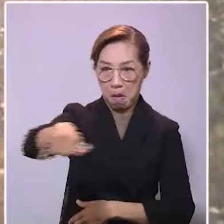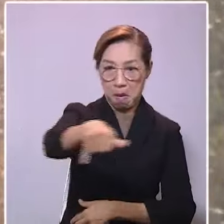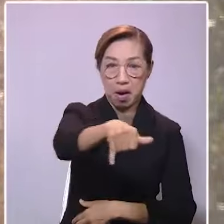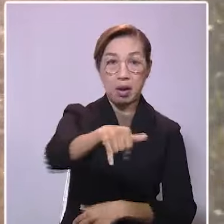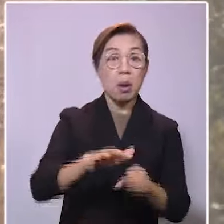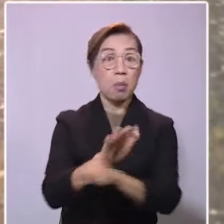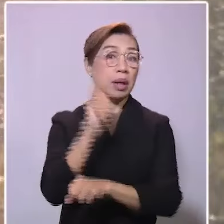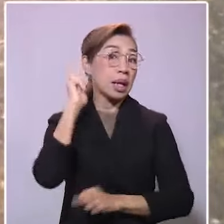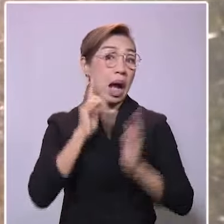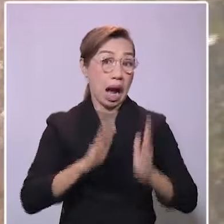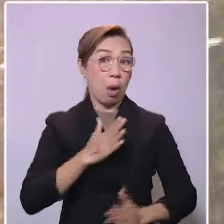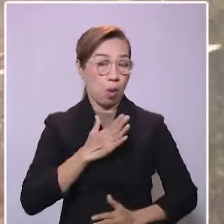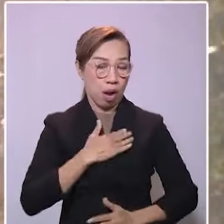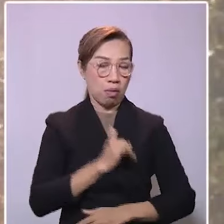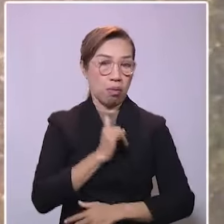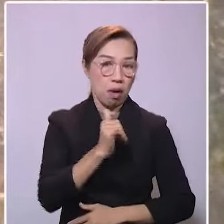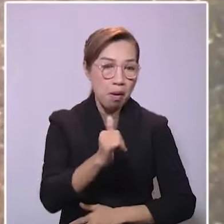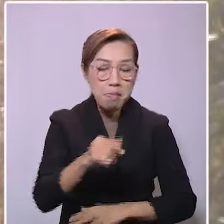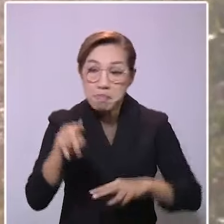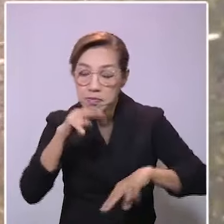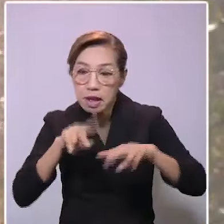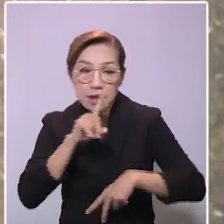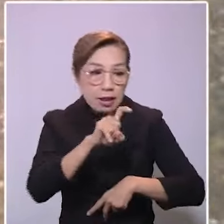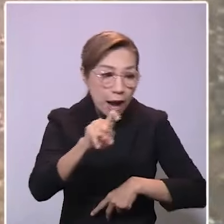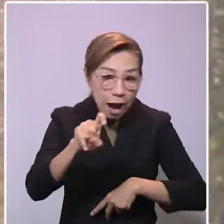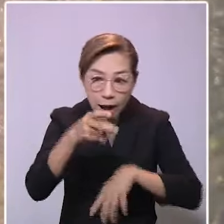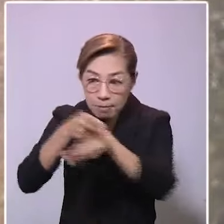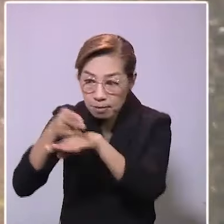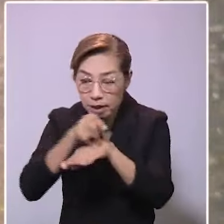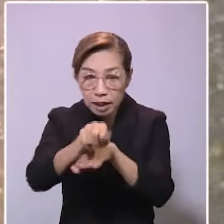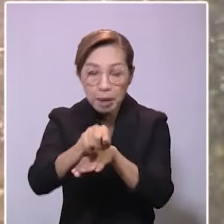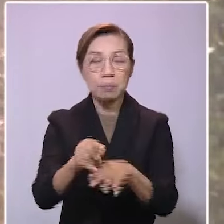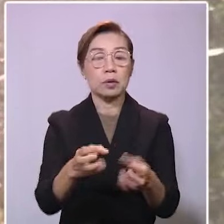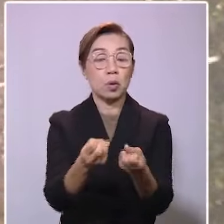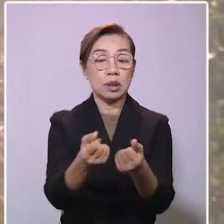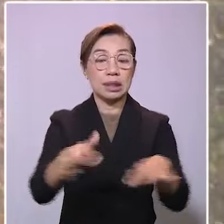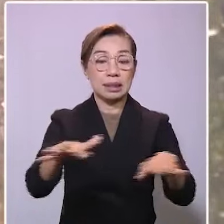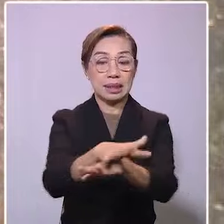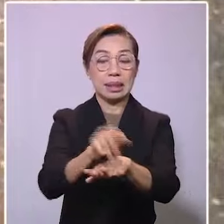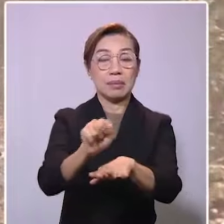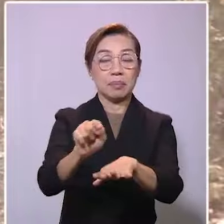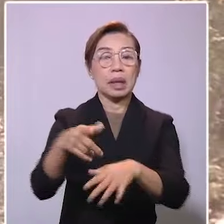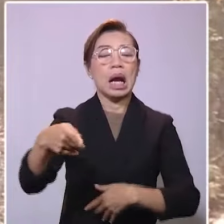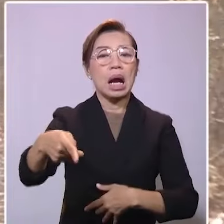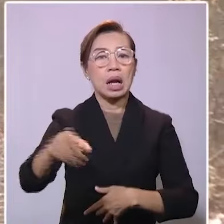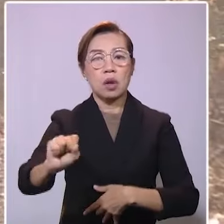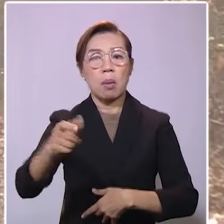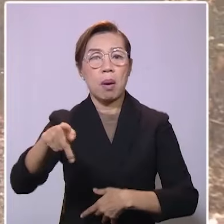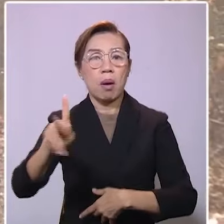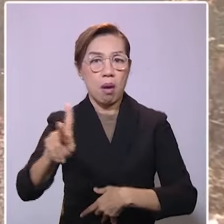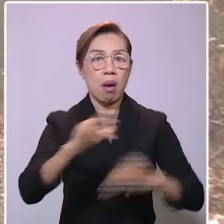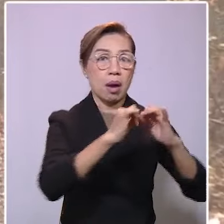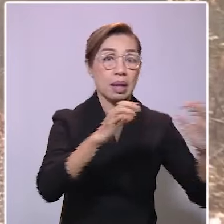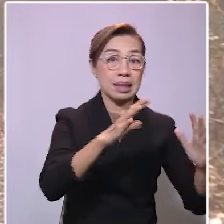พื้นที่พี่พาทย์ระหว่างอุทยานแห่งชาติเขาใหญ่และสปกบริเวณบ้านเหวปราตำบลหมูสีีอำเภอ